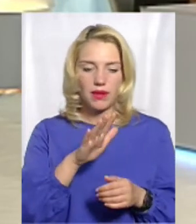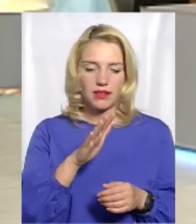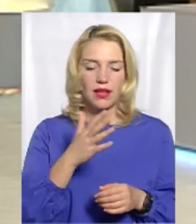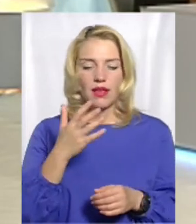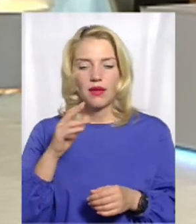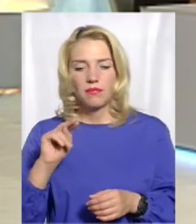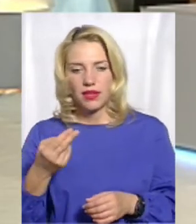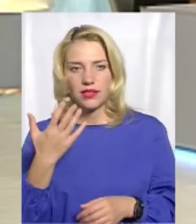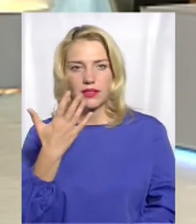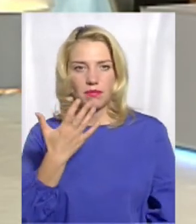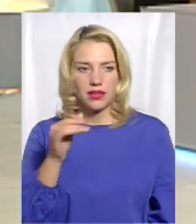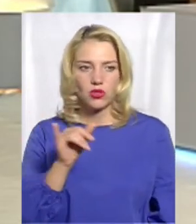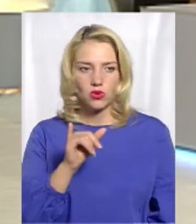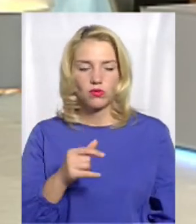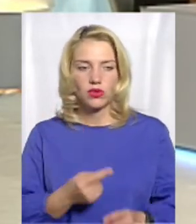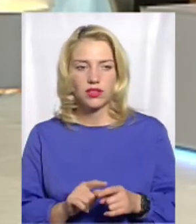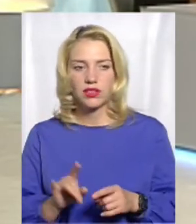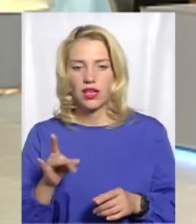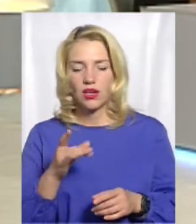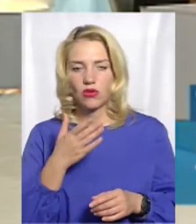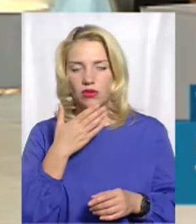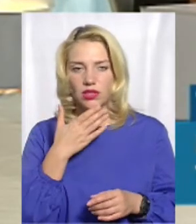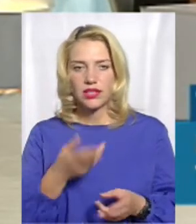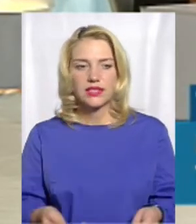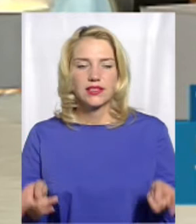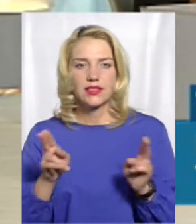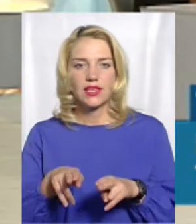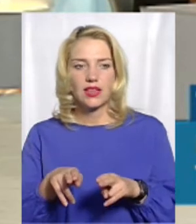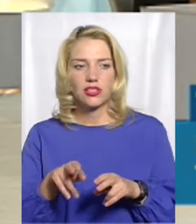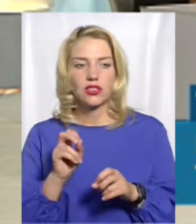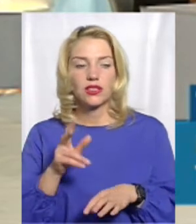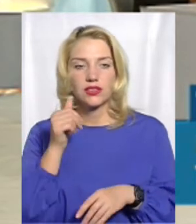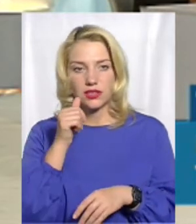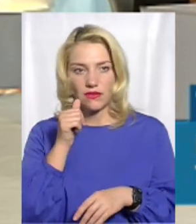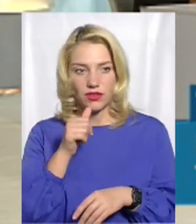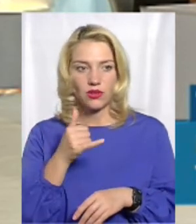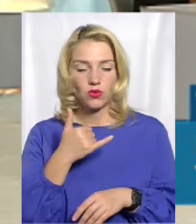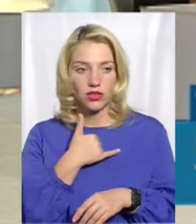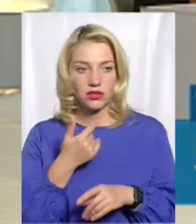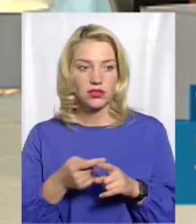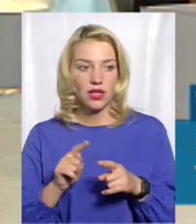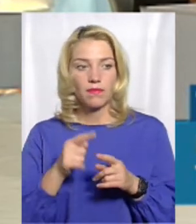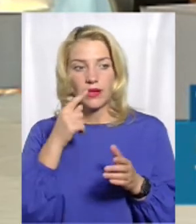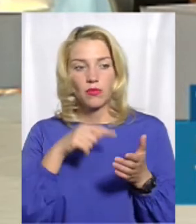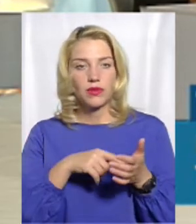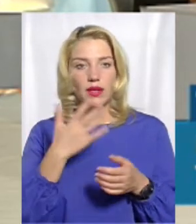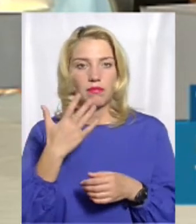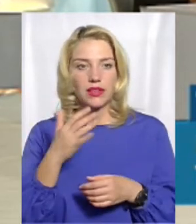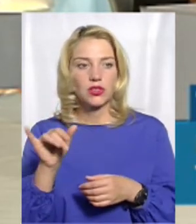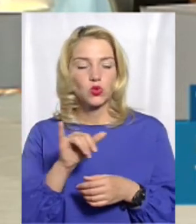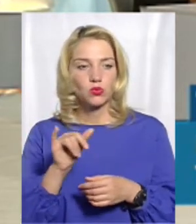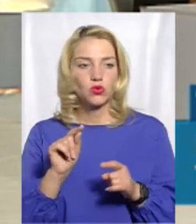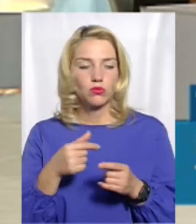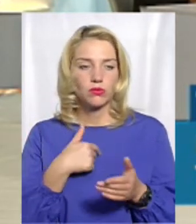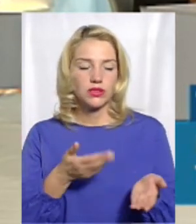п'ята субота, і ми ці мікрорайони не залишаємо. От як завтра, да, наприклад, в нас це випадає п'ята субота, тому